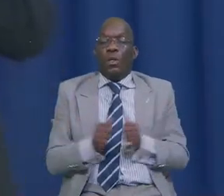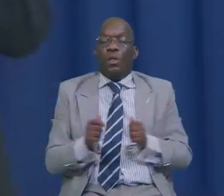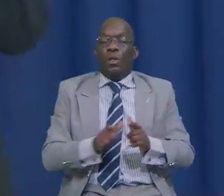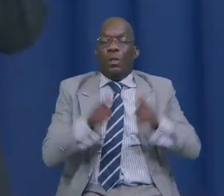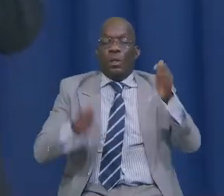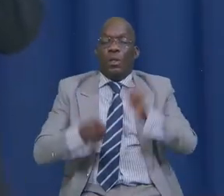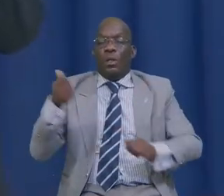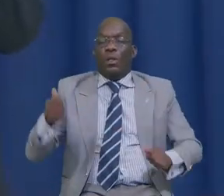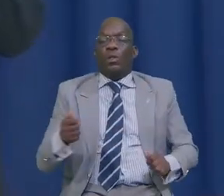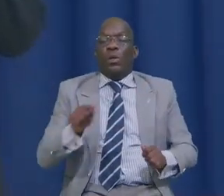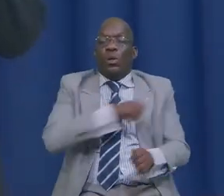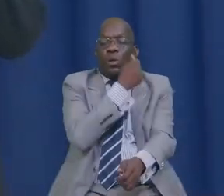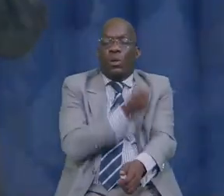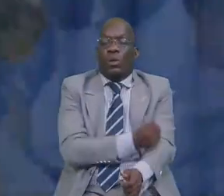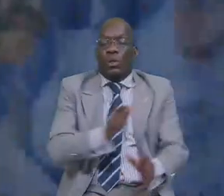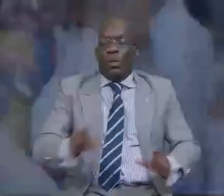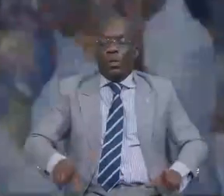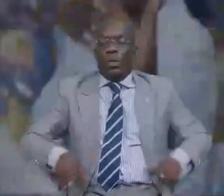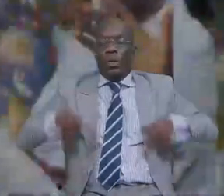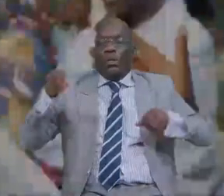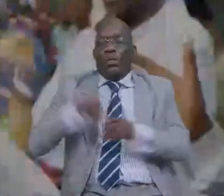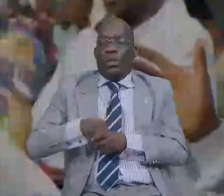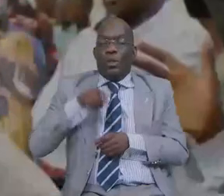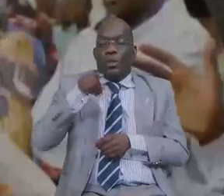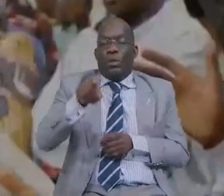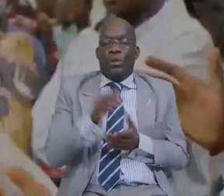la plus grande autorité vit au-dedans de toi.